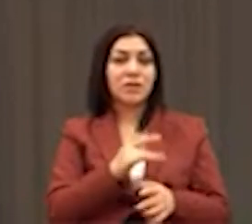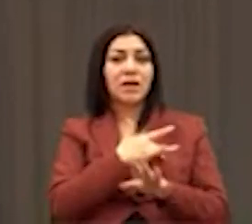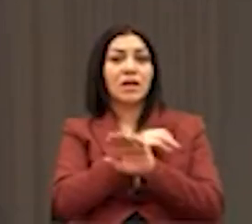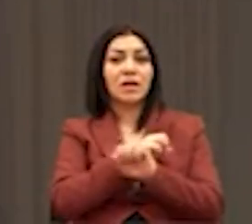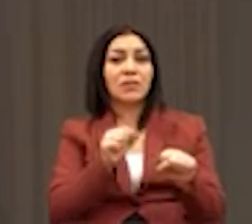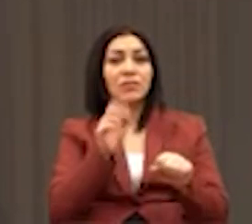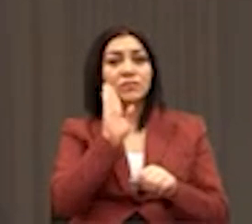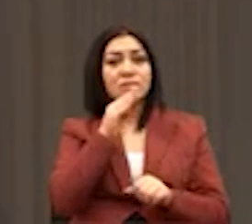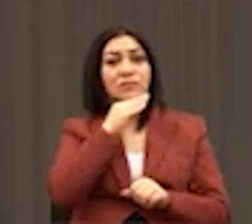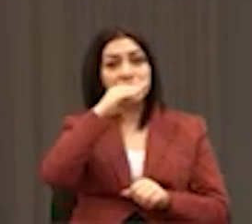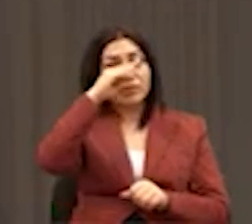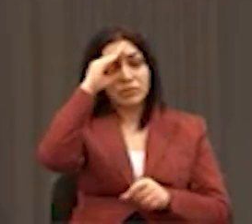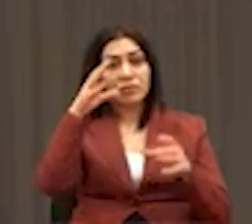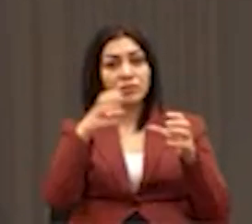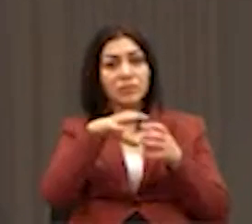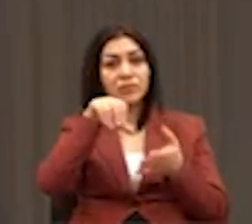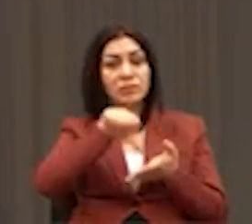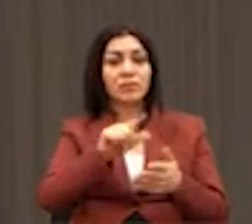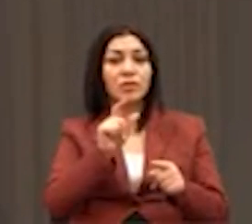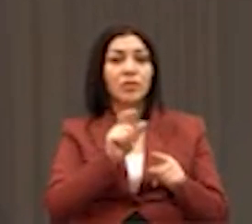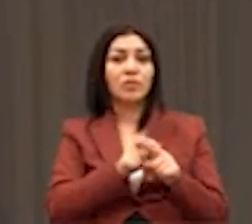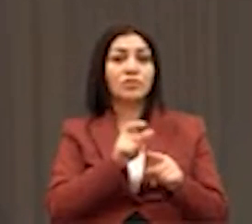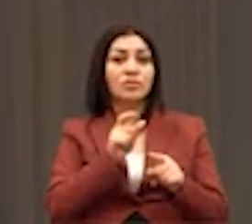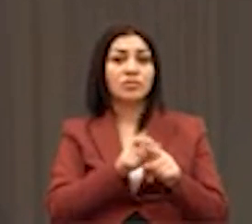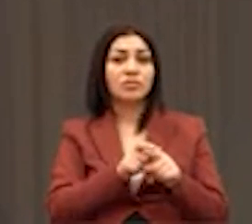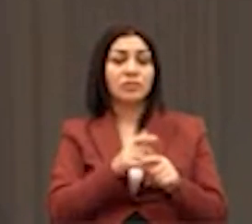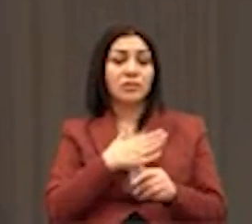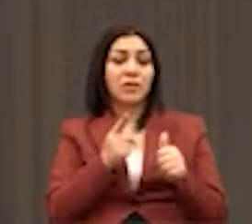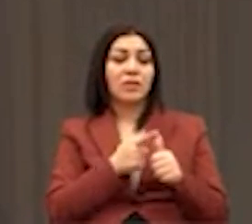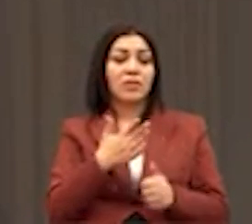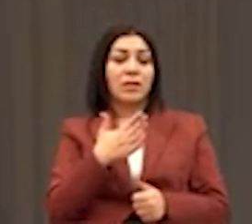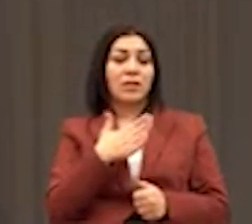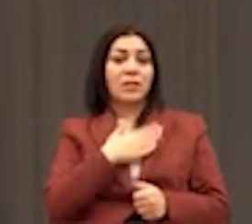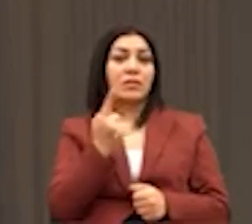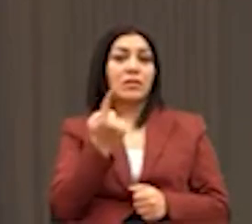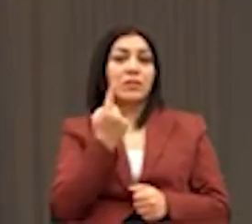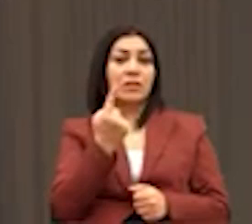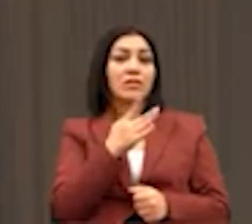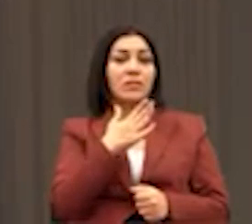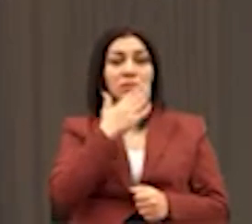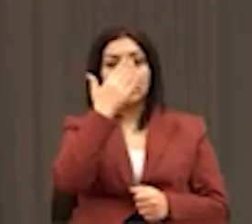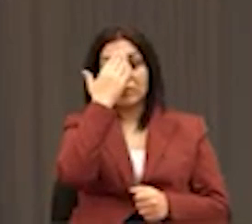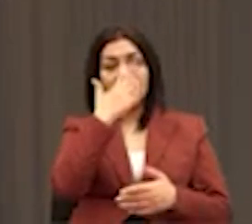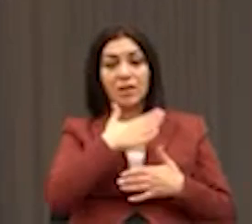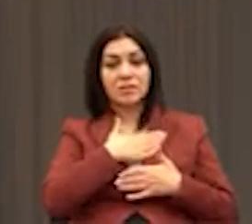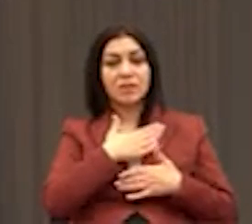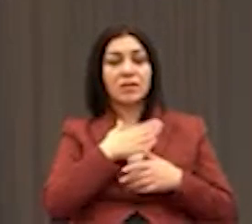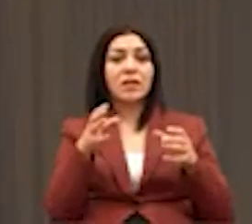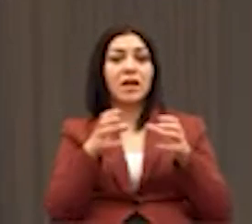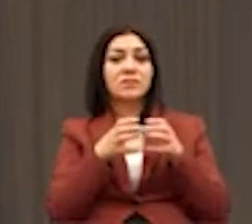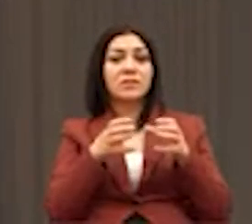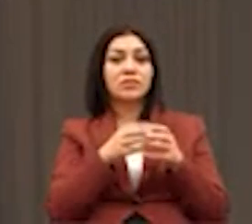հերոսների ծնողներն են։ Ես իմ խոսքը ոչ միայն իմ անունից եմ ասում, այլ նաեւ ամբողջ մեր հասարակական կազմակերպության